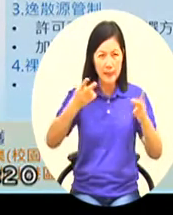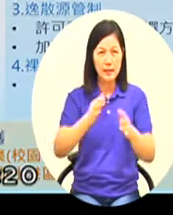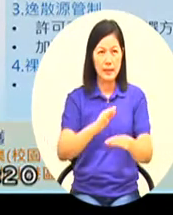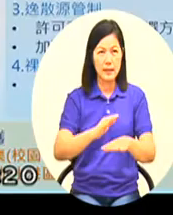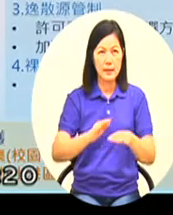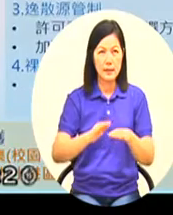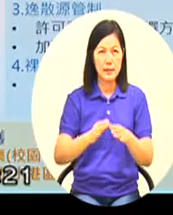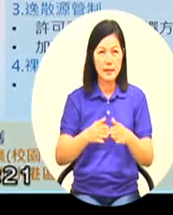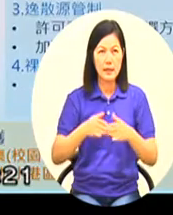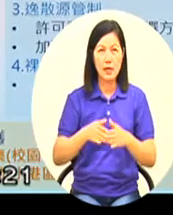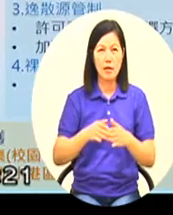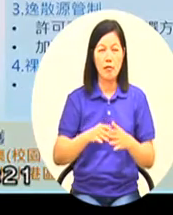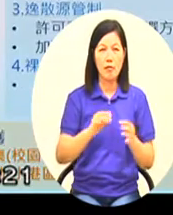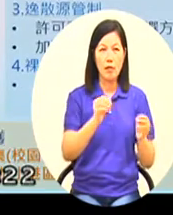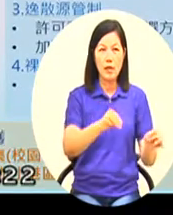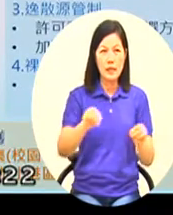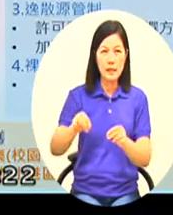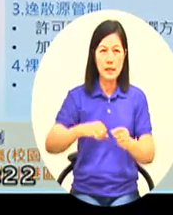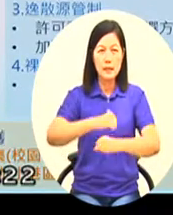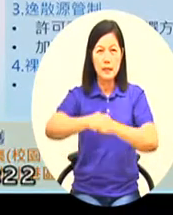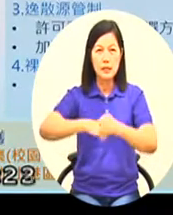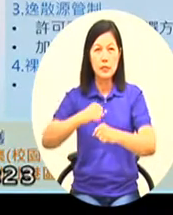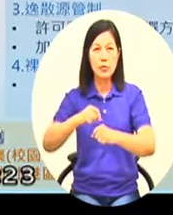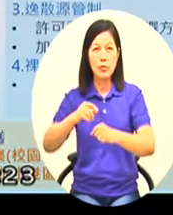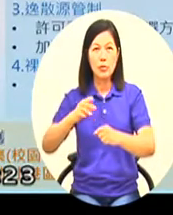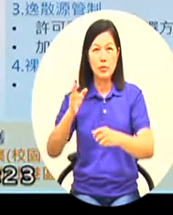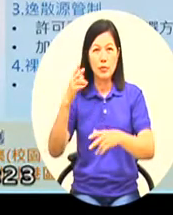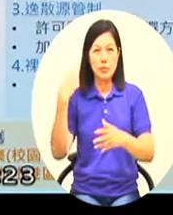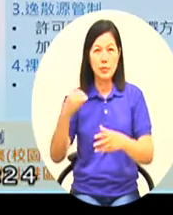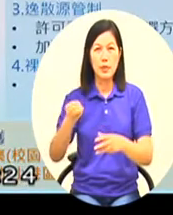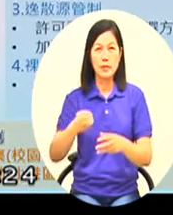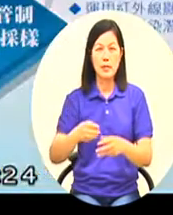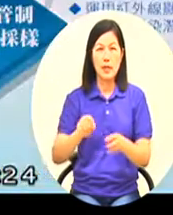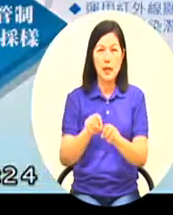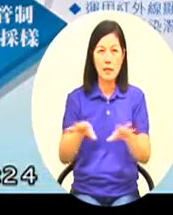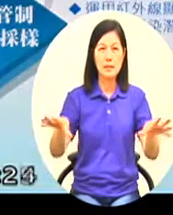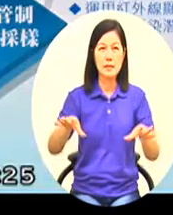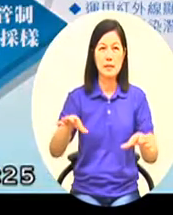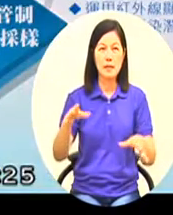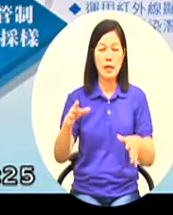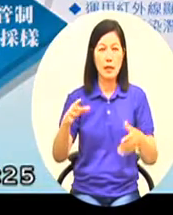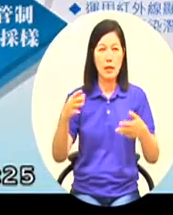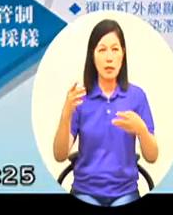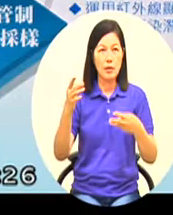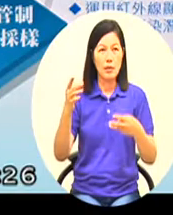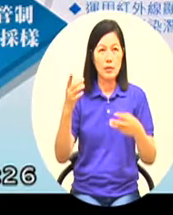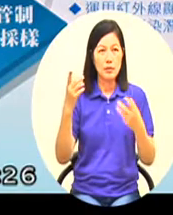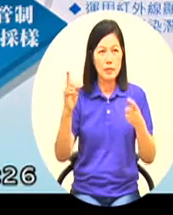源、易散源等等的这些的减排的一个计划哈。那统计到